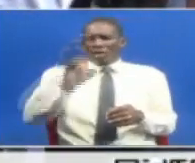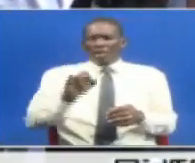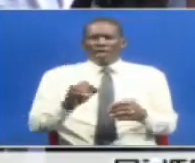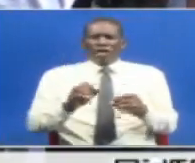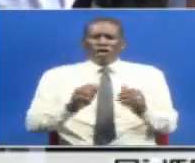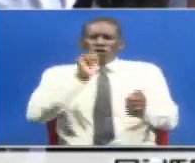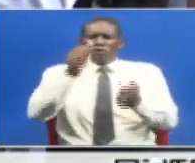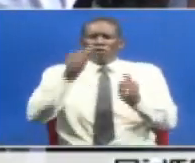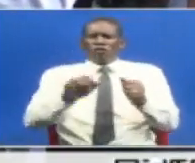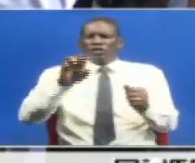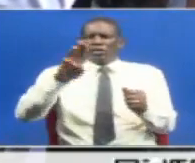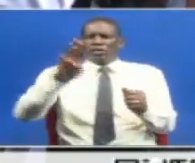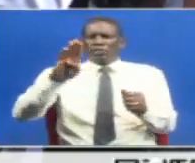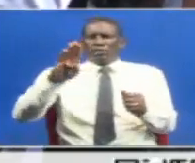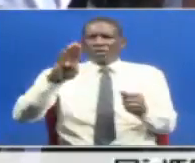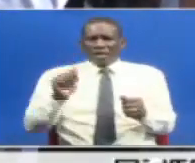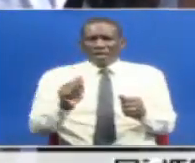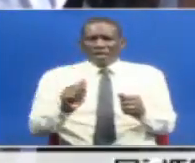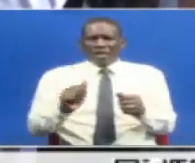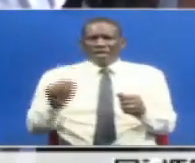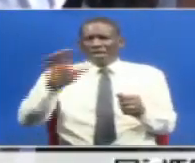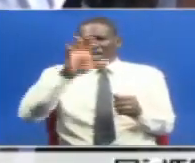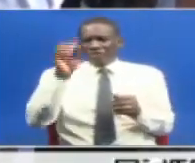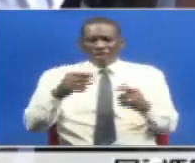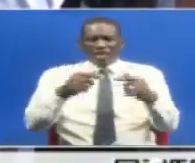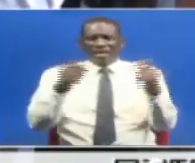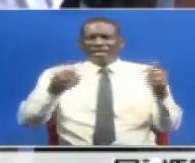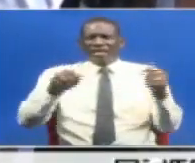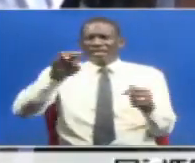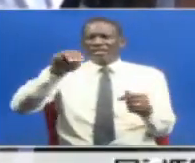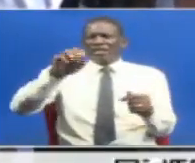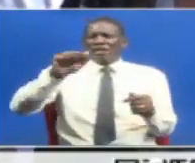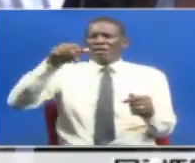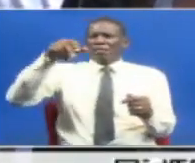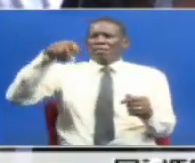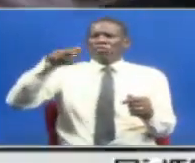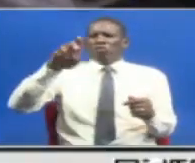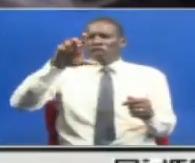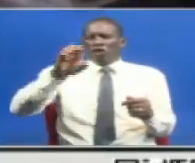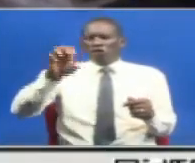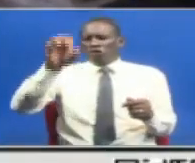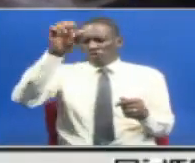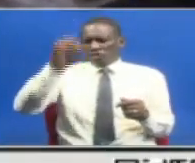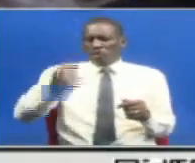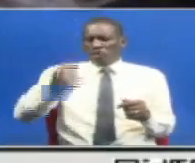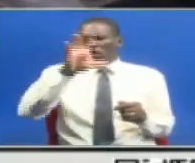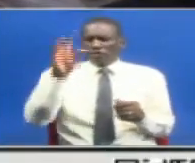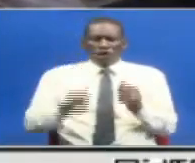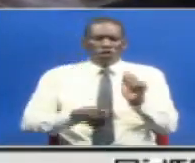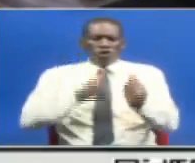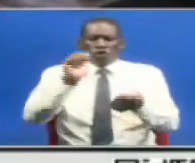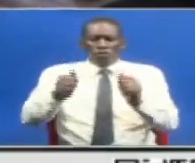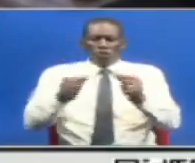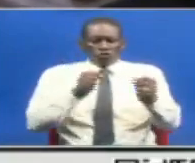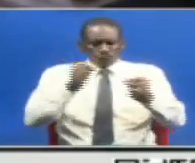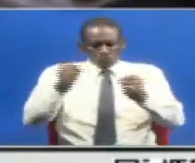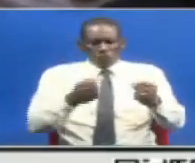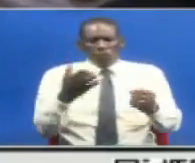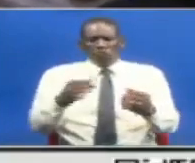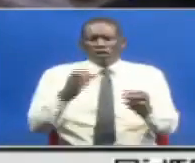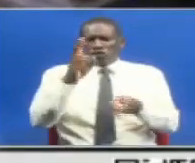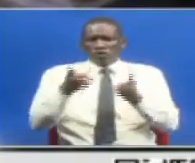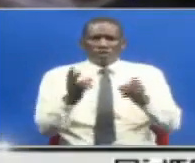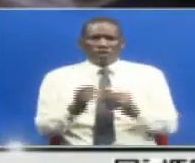uzani wa wastani dhidi ya mwenyeji wake Mapule Ngubane wa Afrika Kusini. Pigano litafanyika tarehe 22. Another step